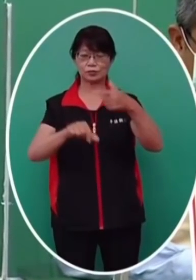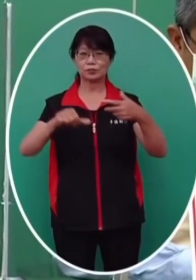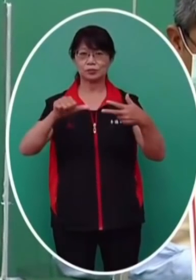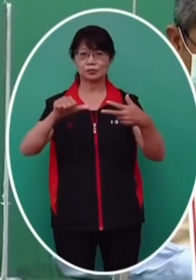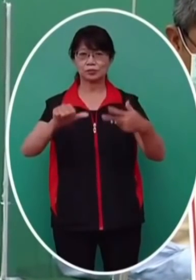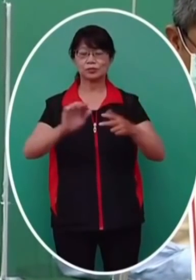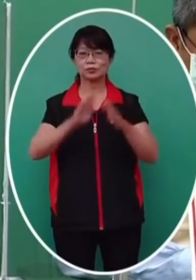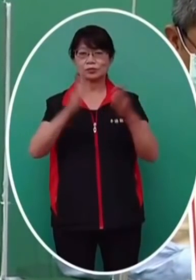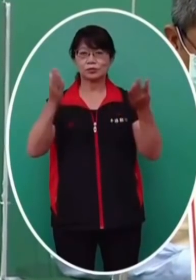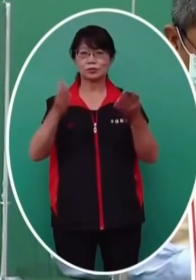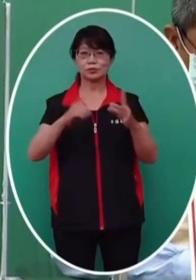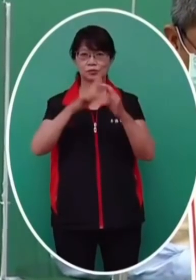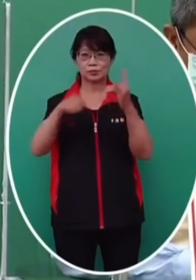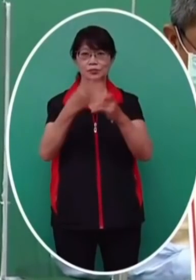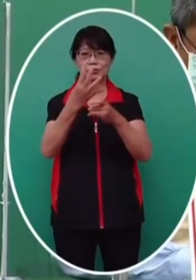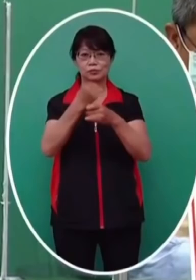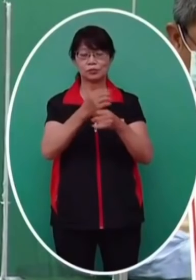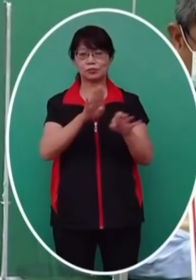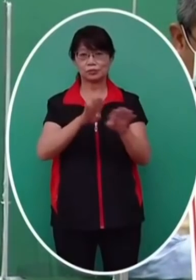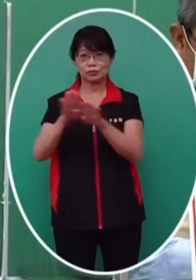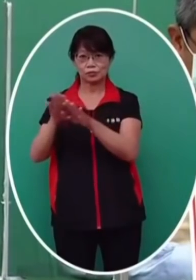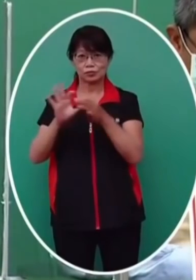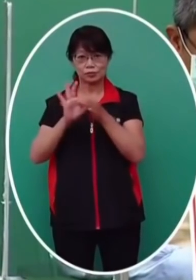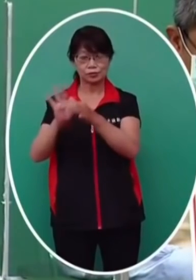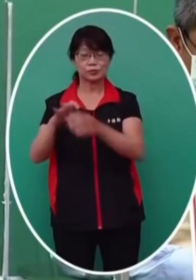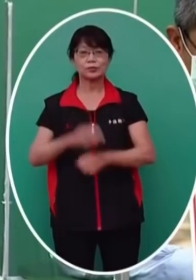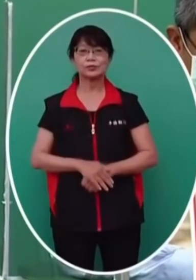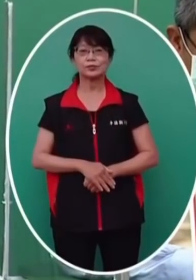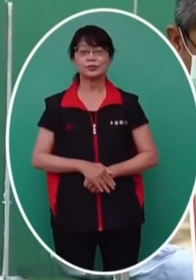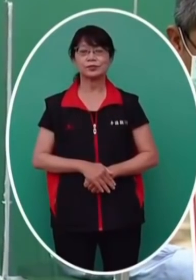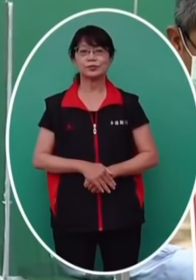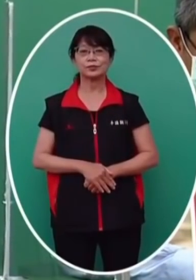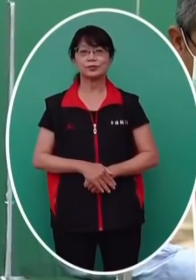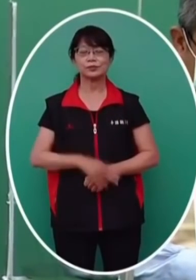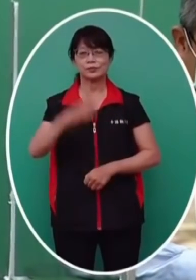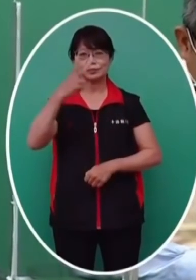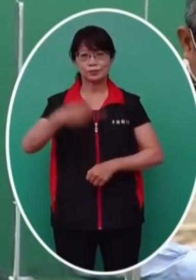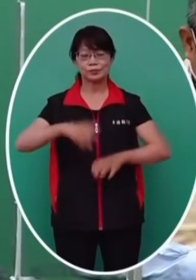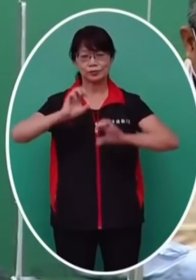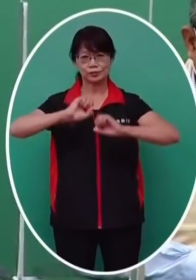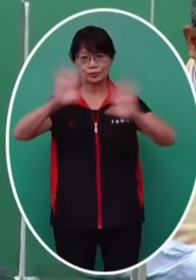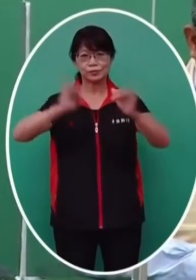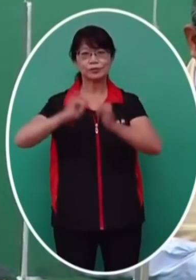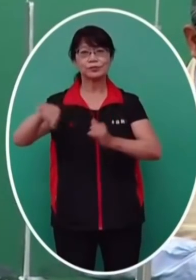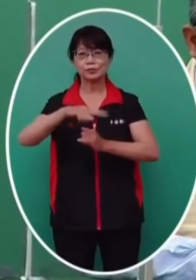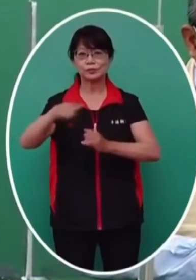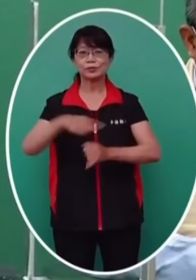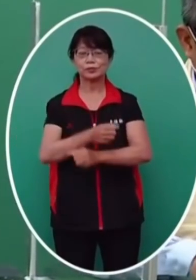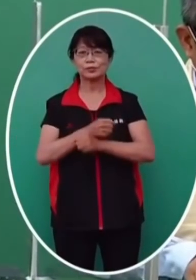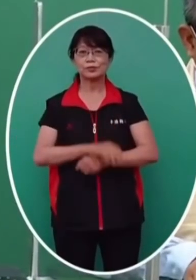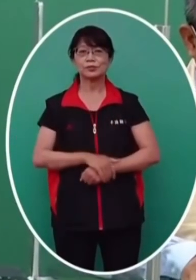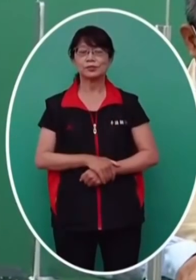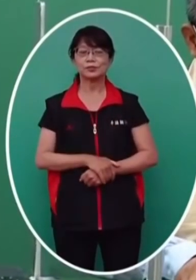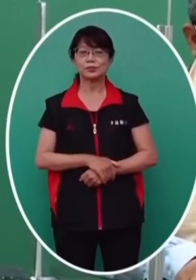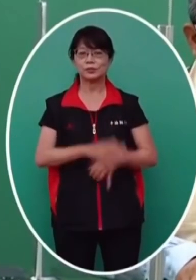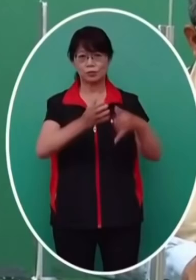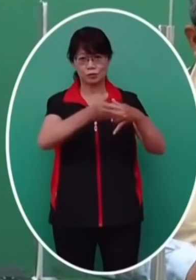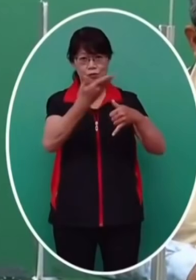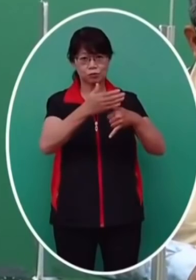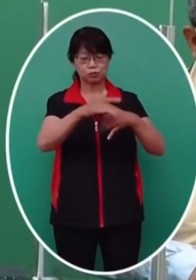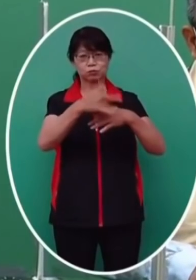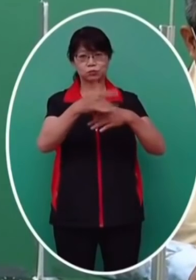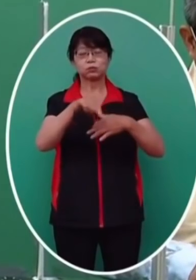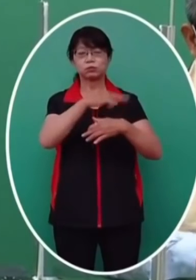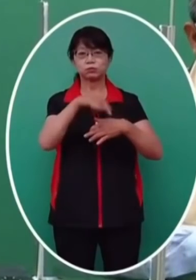开始就端午连续假期。那再次借这个机会，预请我们的市民朋友们，请在北部的亲